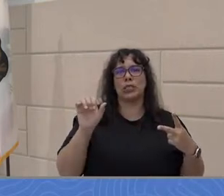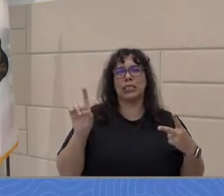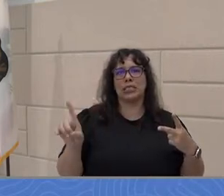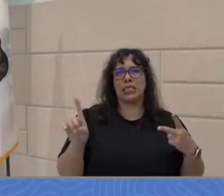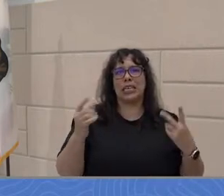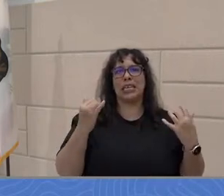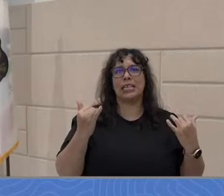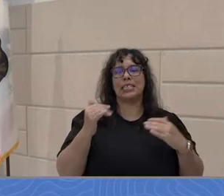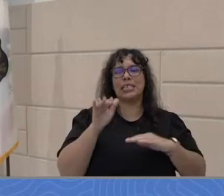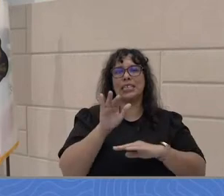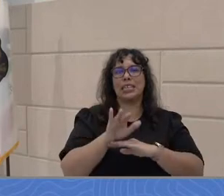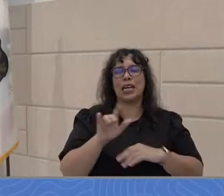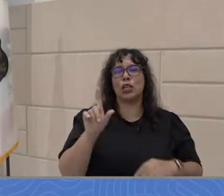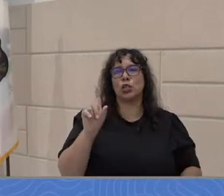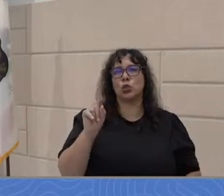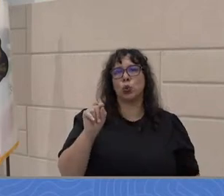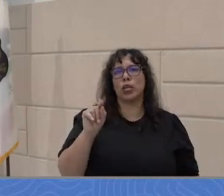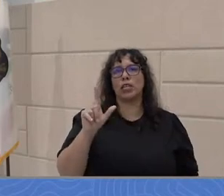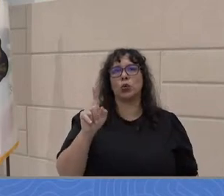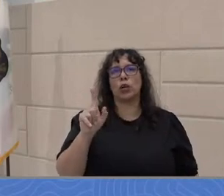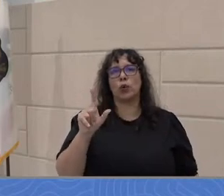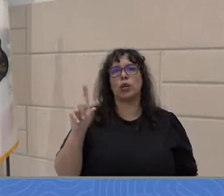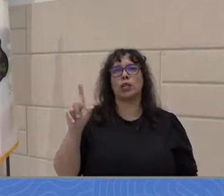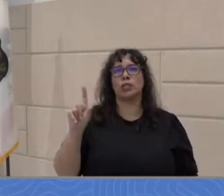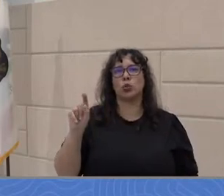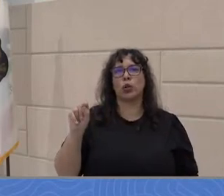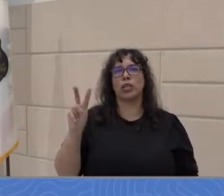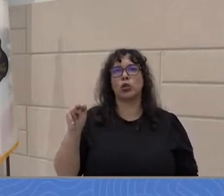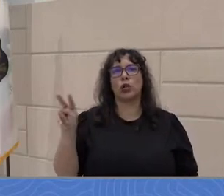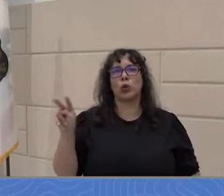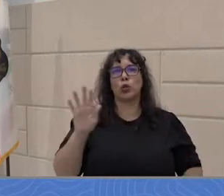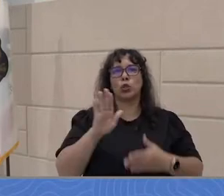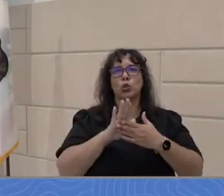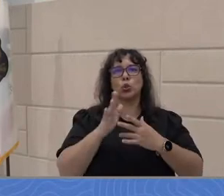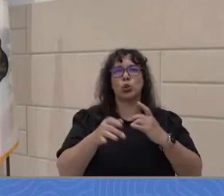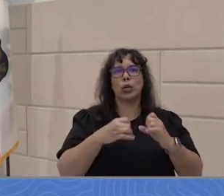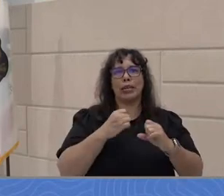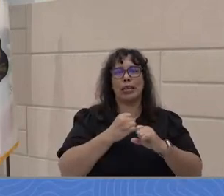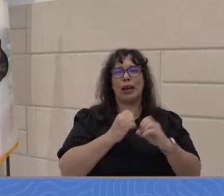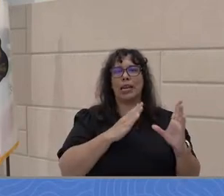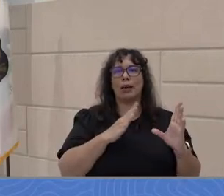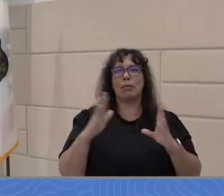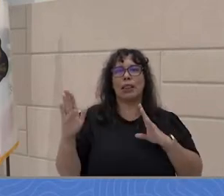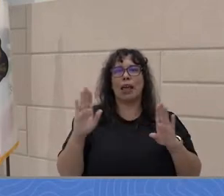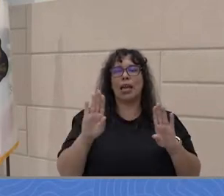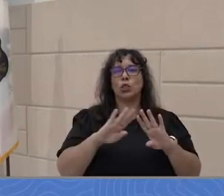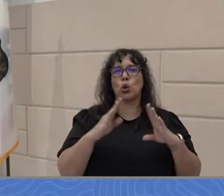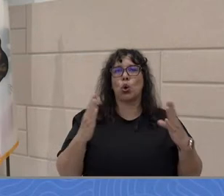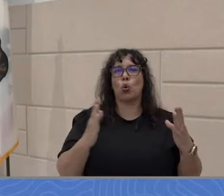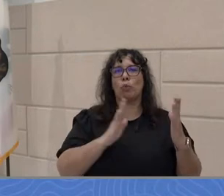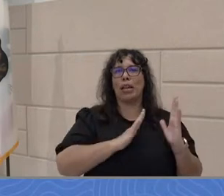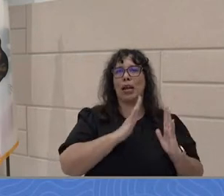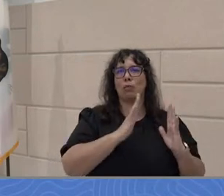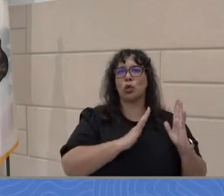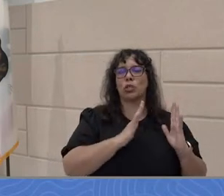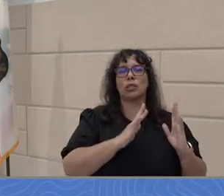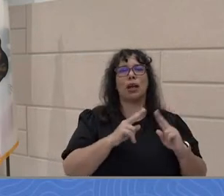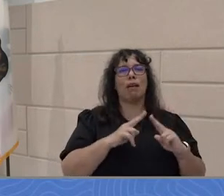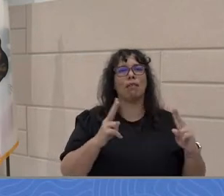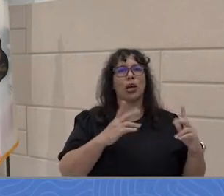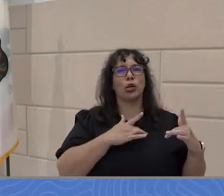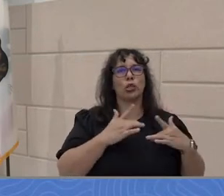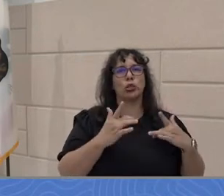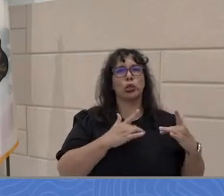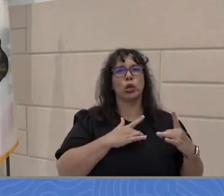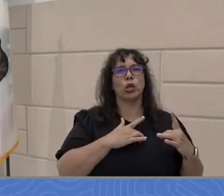Districtគាត់មានការភ័យព្រួយអំពីឆ្នាំសិក្សាថ្មីដែលនឹងបើកគម្រោងឲ្យសិស្សទាំងអស់ត្រ